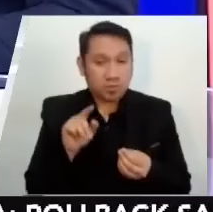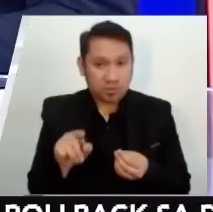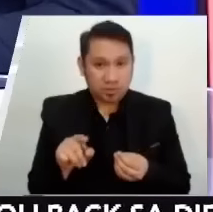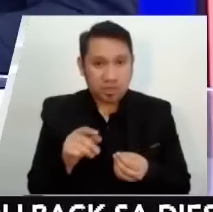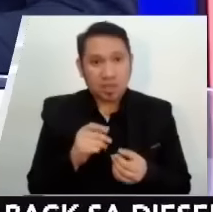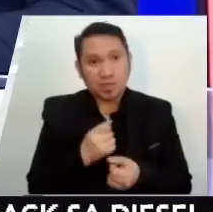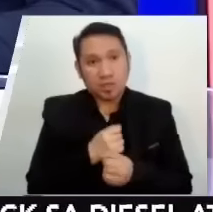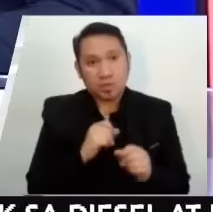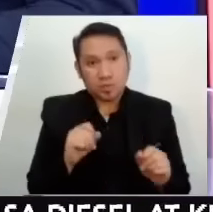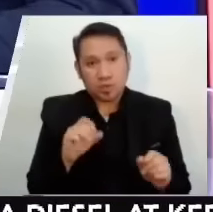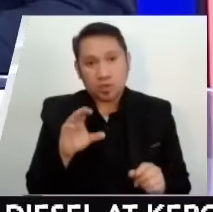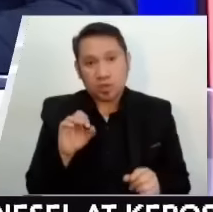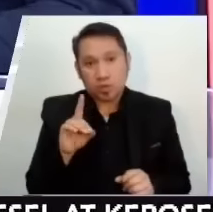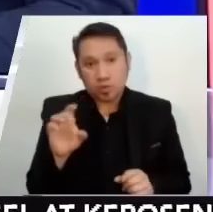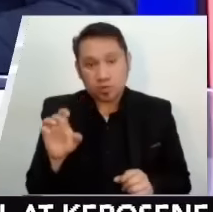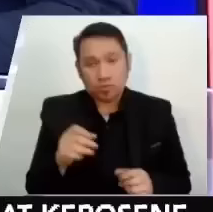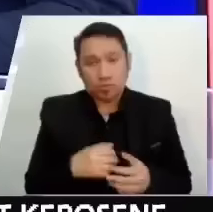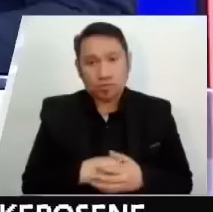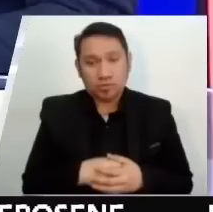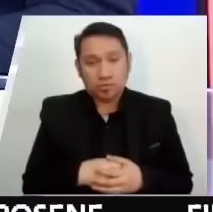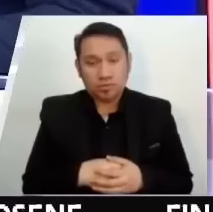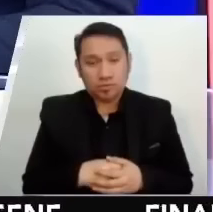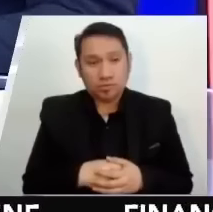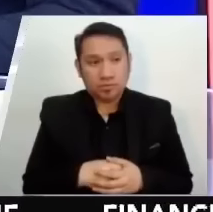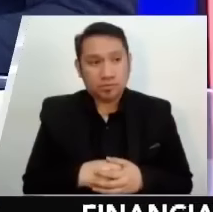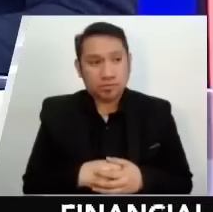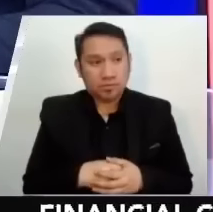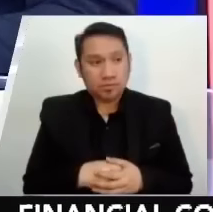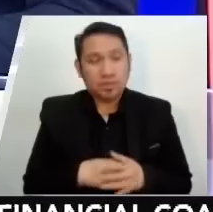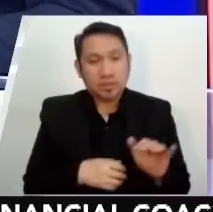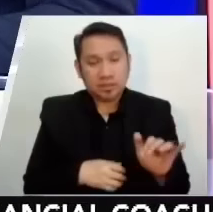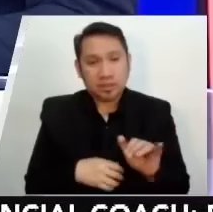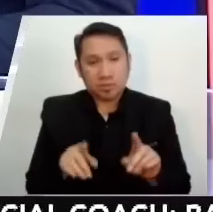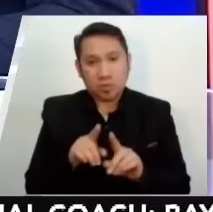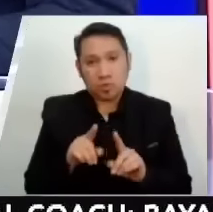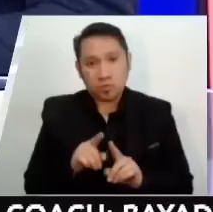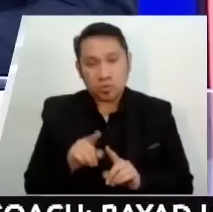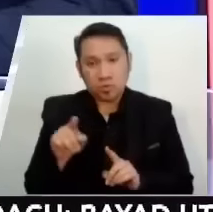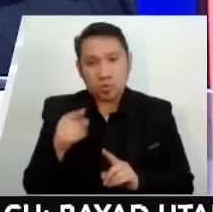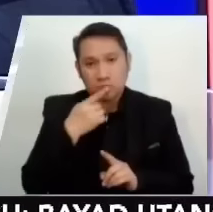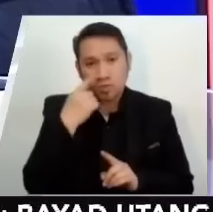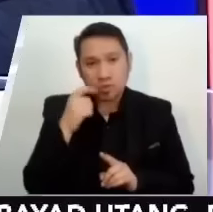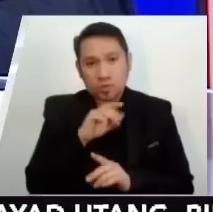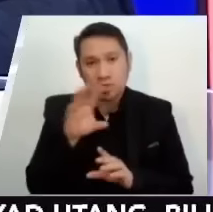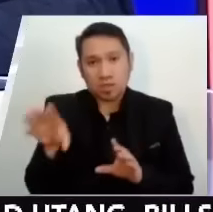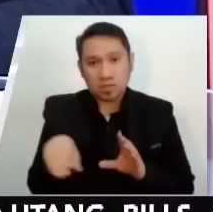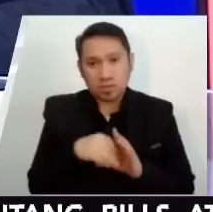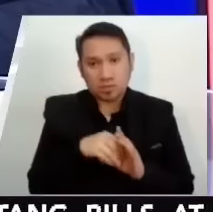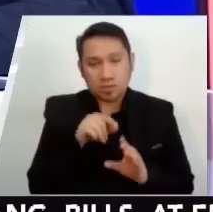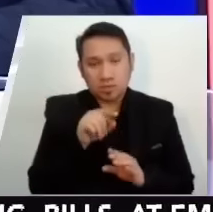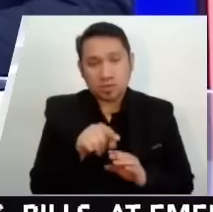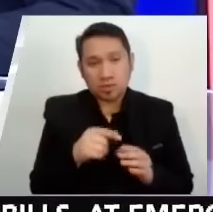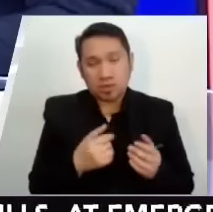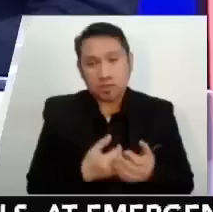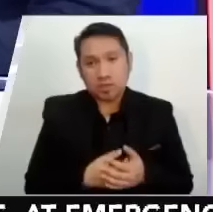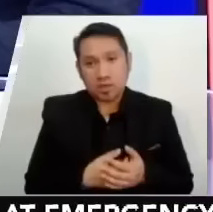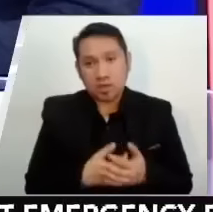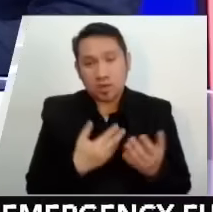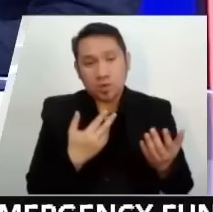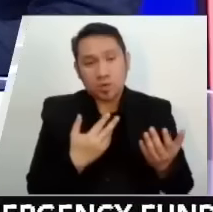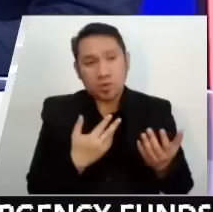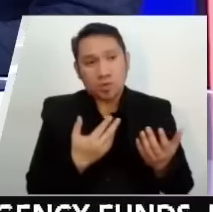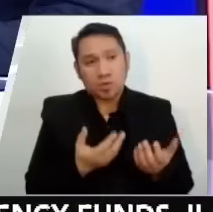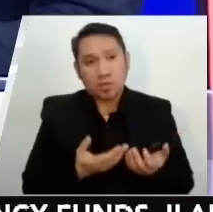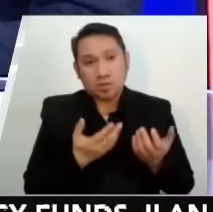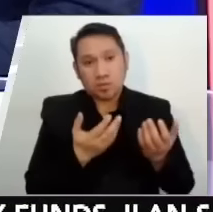Magpapiyansa raw sila. Gitang abogado, biktima lang din si Rufa May na dawit din dahil sa endorser siya ng kumpanyang sangkot sa kaso. May